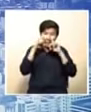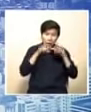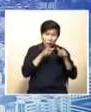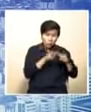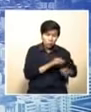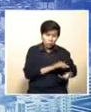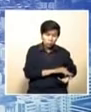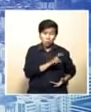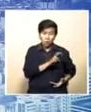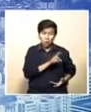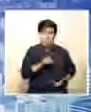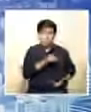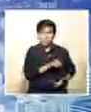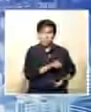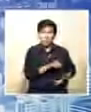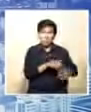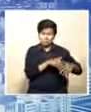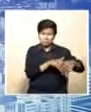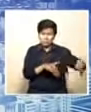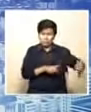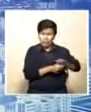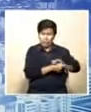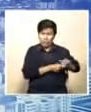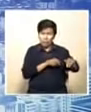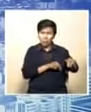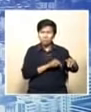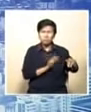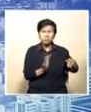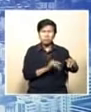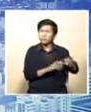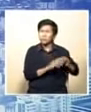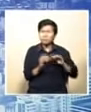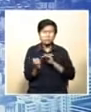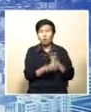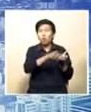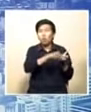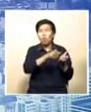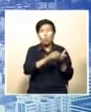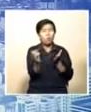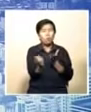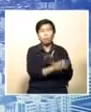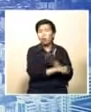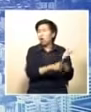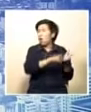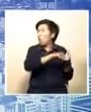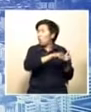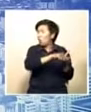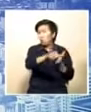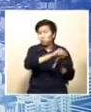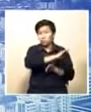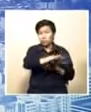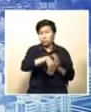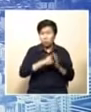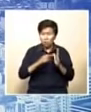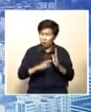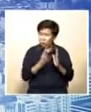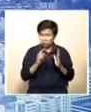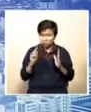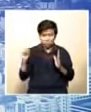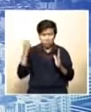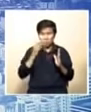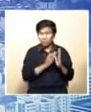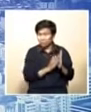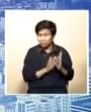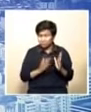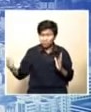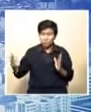านกระทรวงพาณิชย์ไปขอร้องว่าอย่าเพิ่งหยุดในขณะนี้เอาละเขาก็ยอม ก็เราก็ได้กลับมา11โรงง